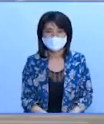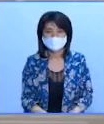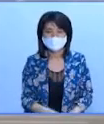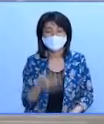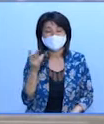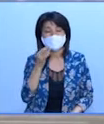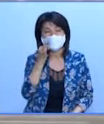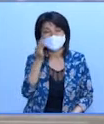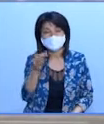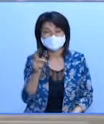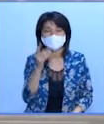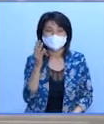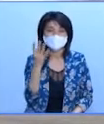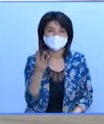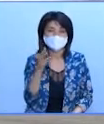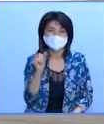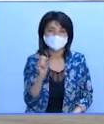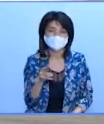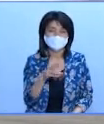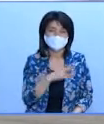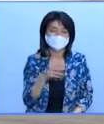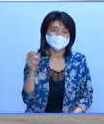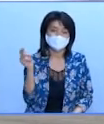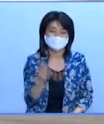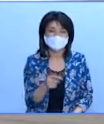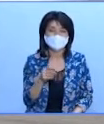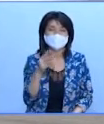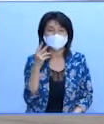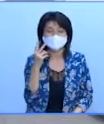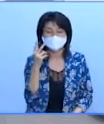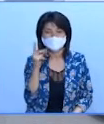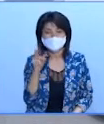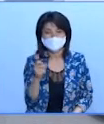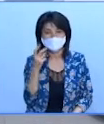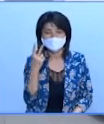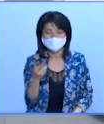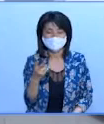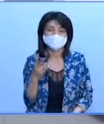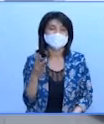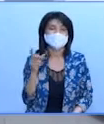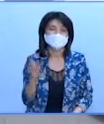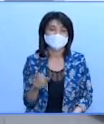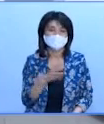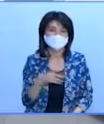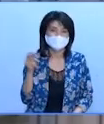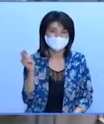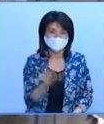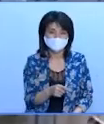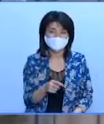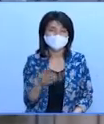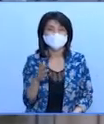Естеріңізге сала кетсек, 4 сәуір күні Павлодар қаласына Стамбулдан 102 жолаушысы бар ұшақ келіп қонған. 2 күннен кейін талдау